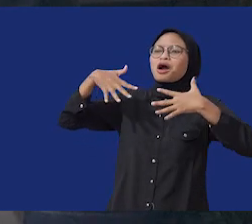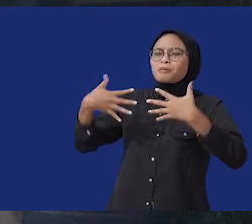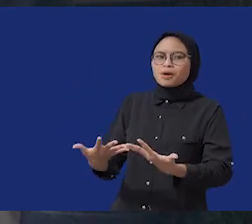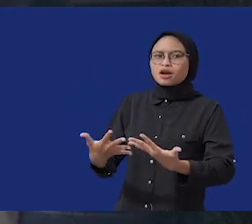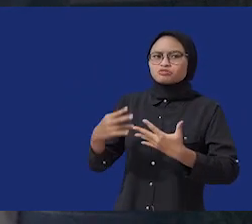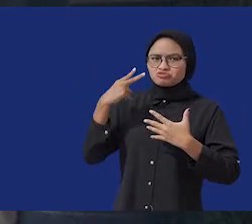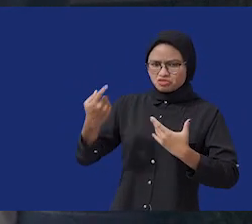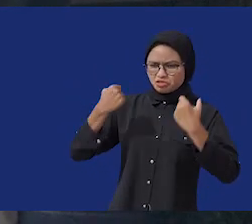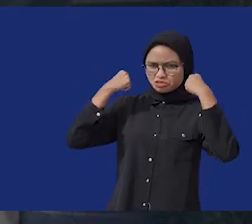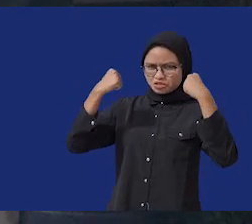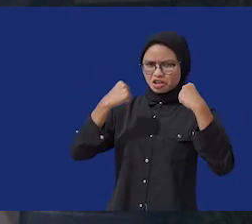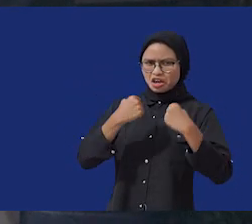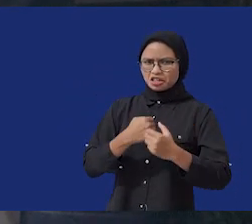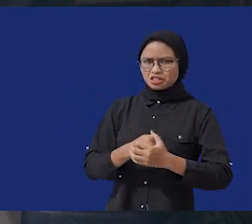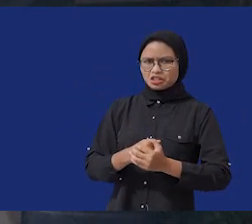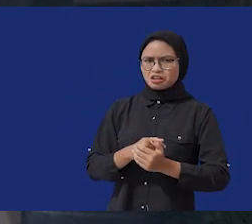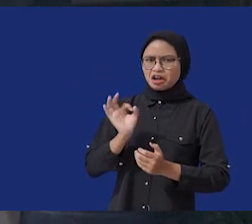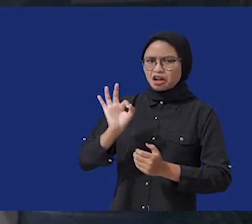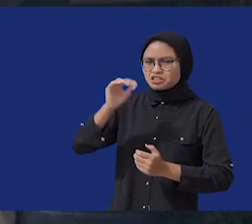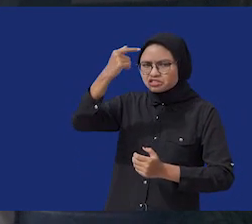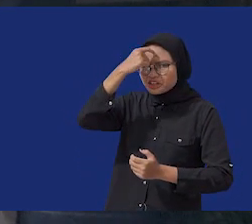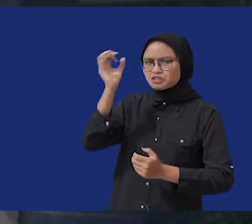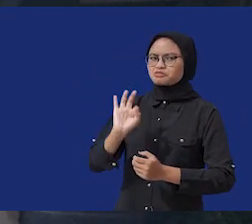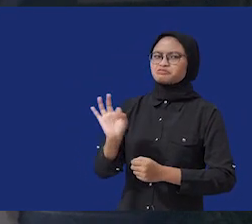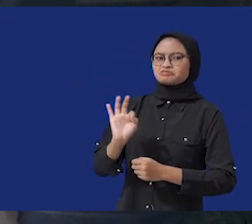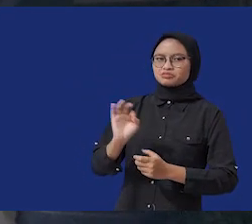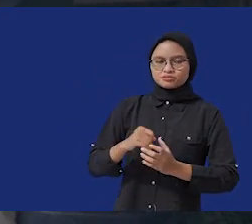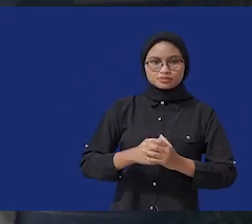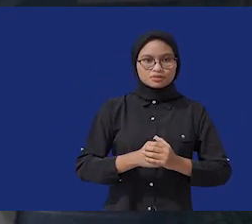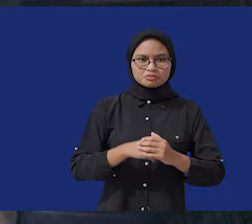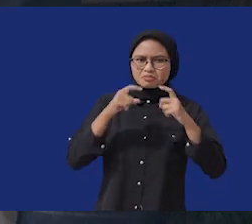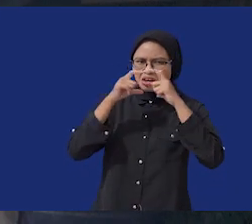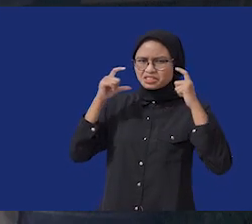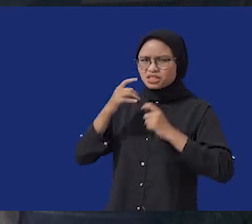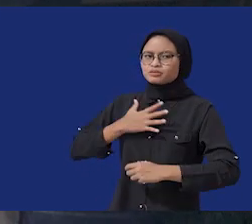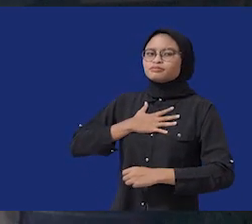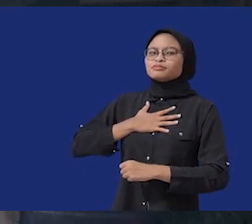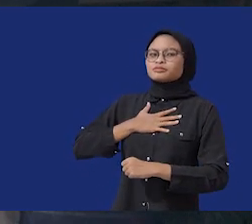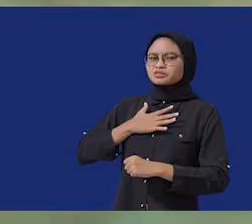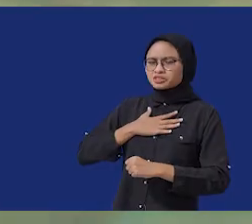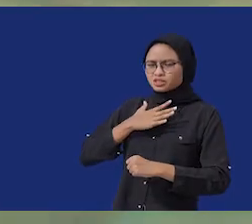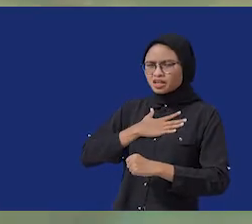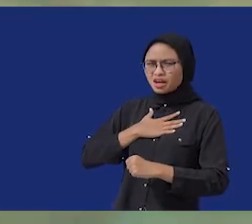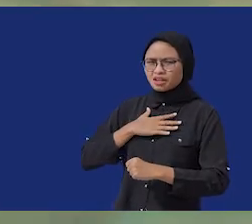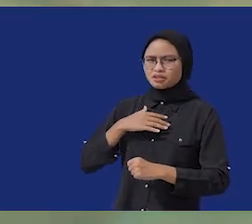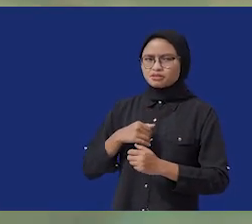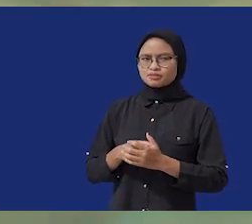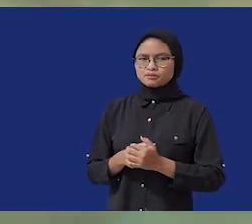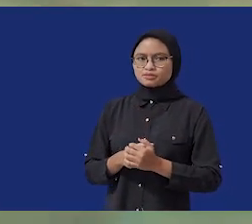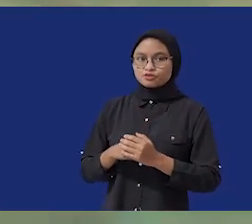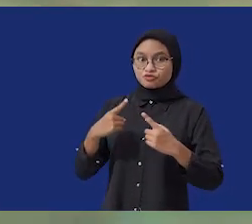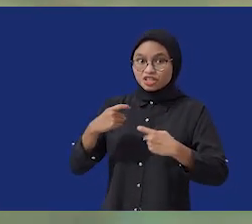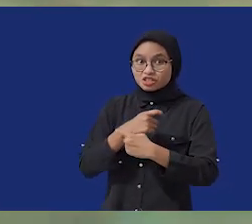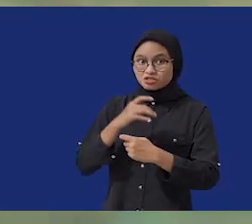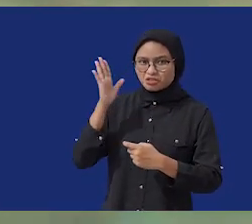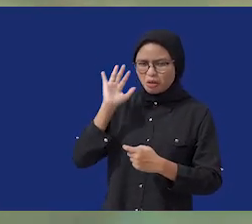masker. Ketong ada sehat-sehat nih, sun ada yang sakit-sakit. Baru pakai masker nih bikin sesak napas. Be yakin itu corona hanya